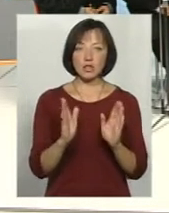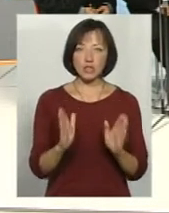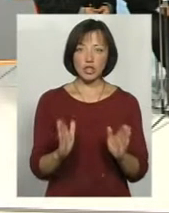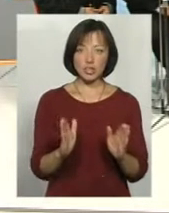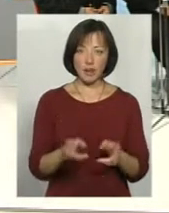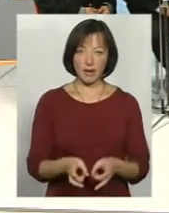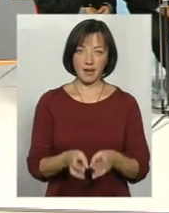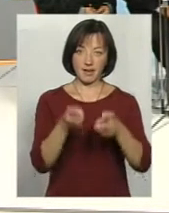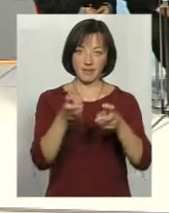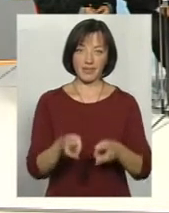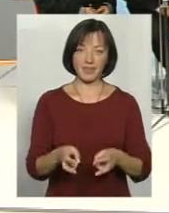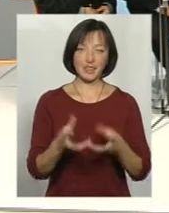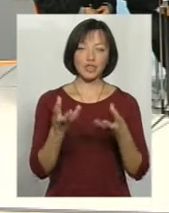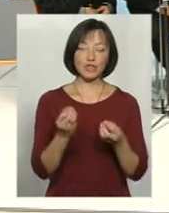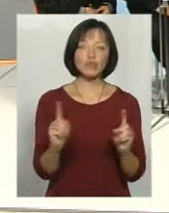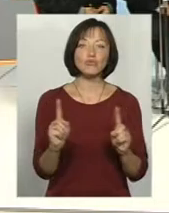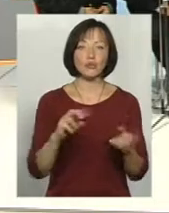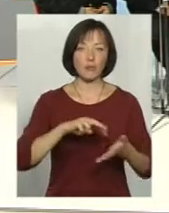ліфт.